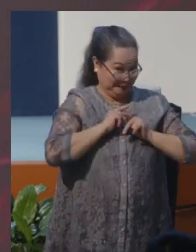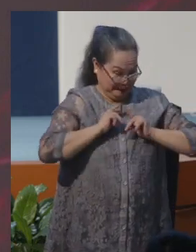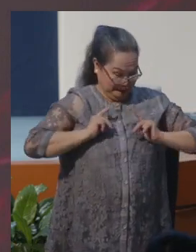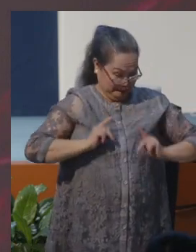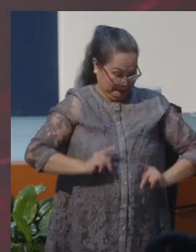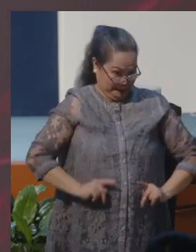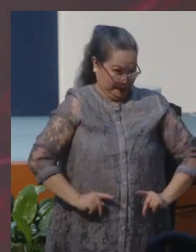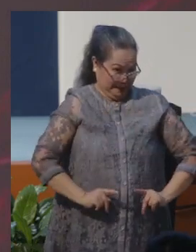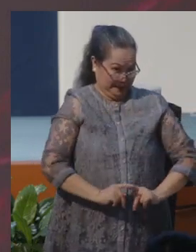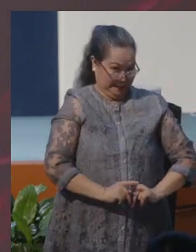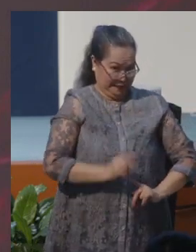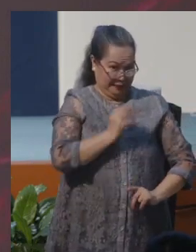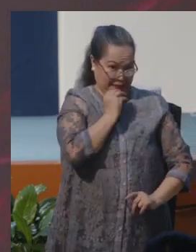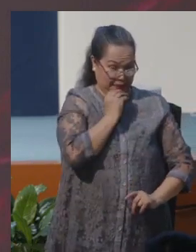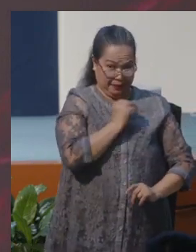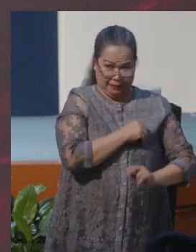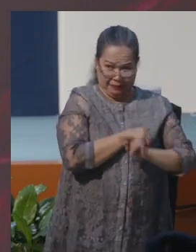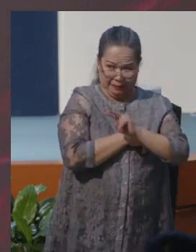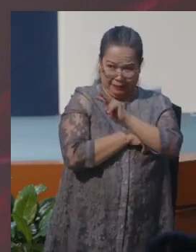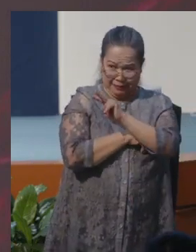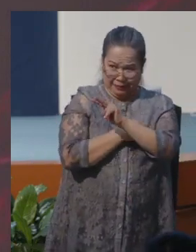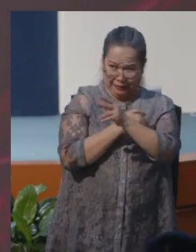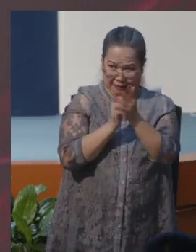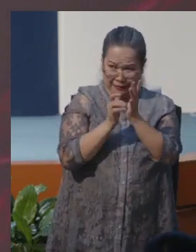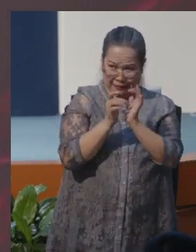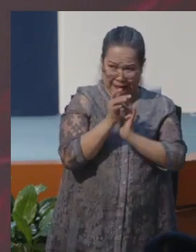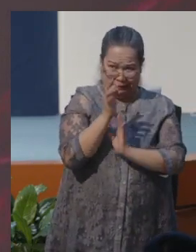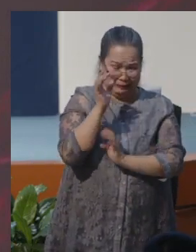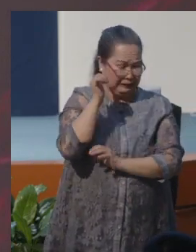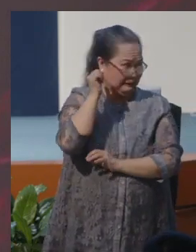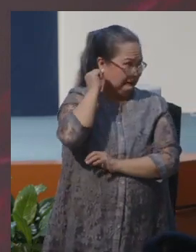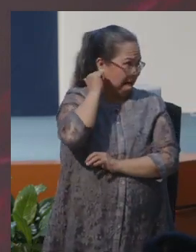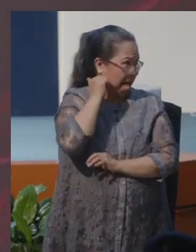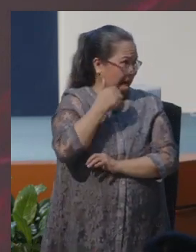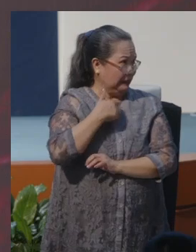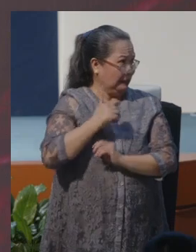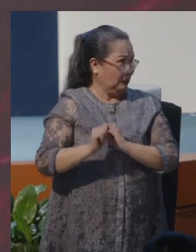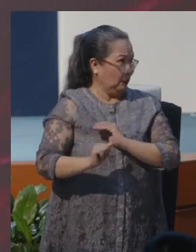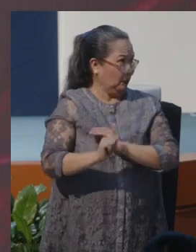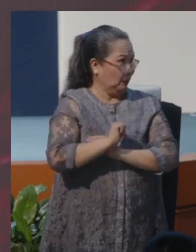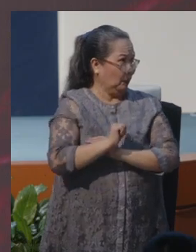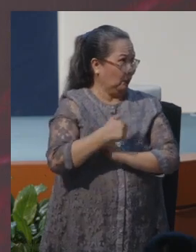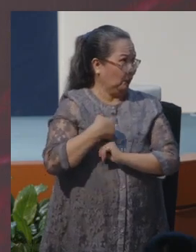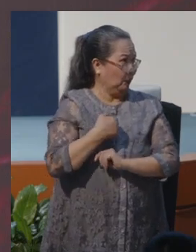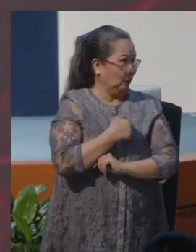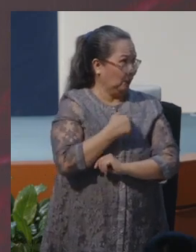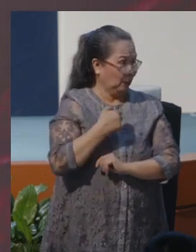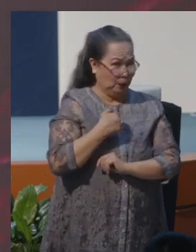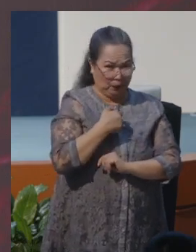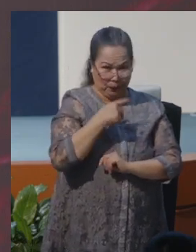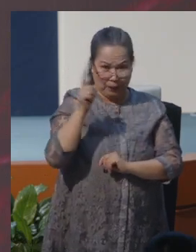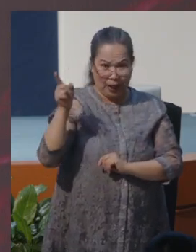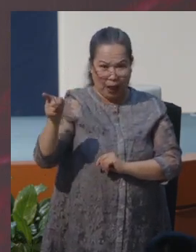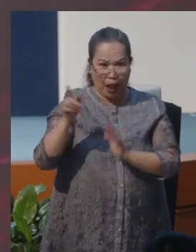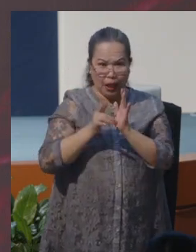Ayaw nila ang ginagawa niyang pagtuturo. Natetreten sila dun sa ginagawa niyang mga